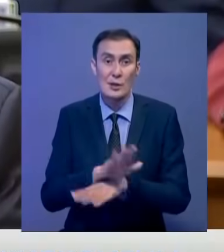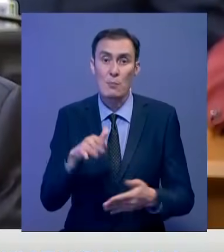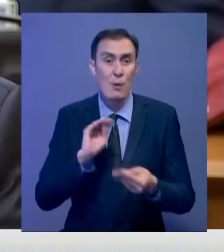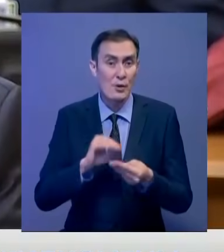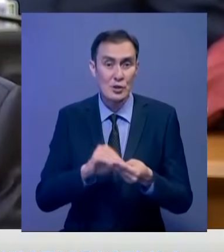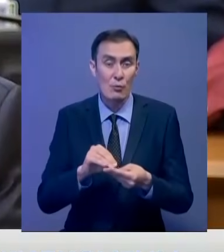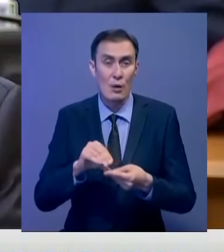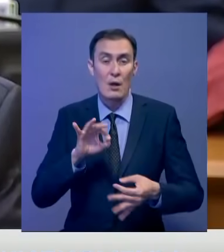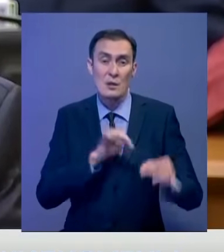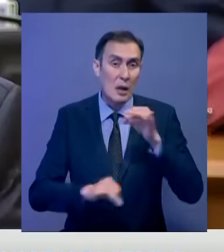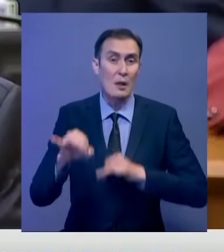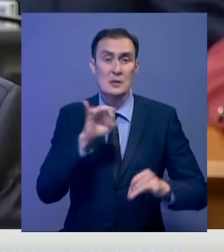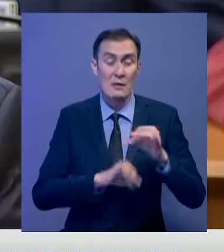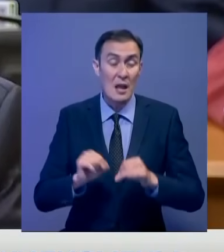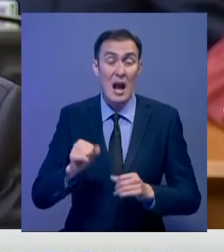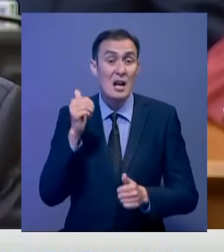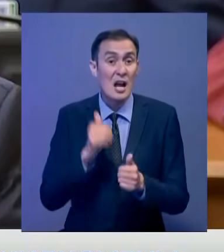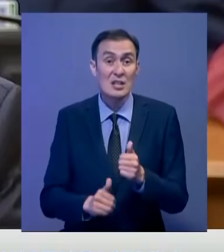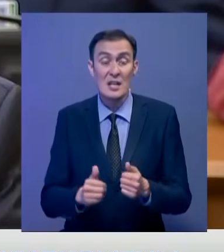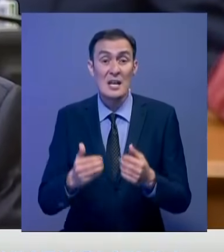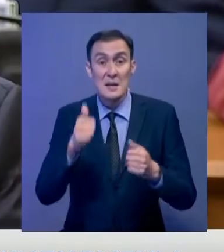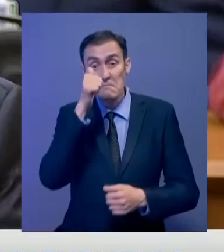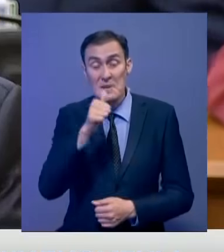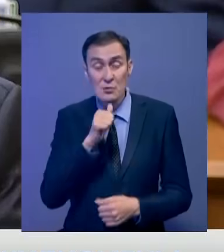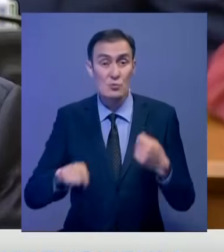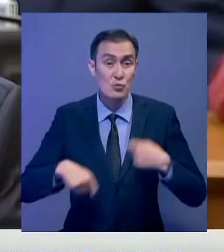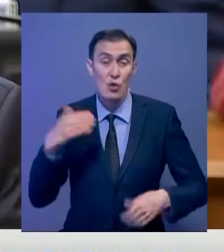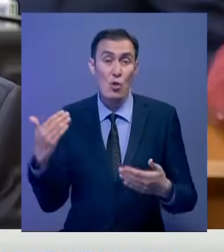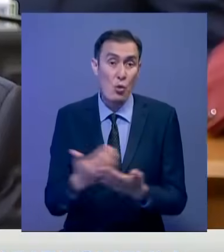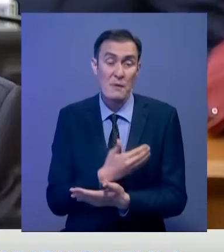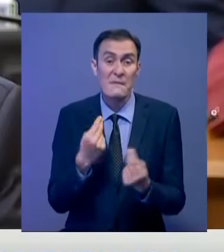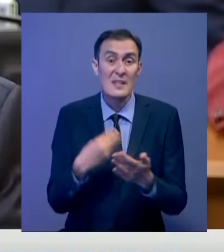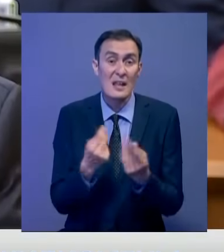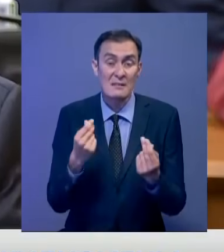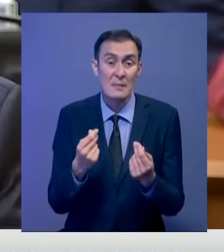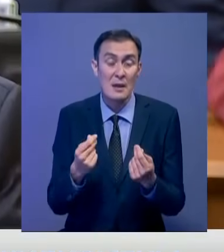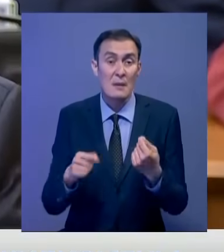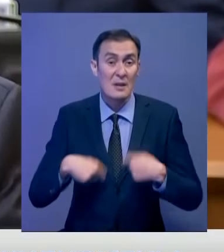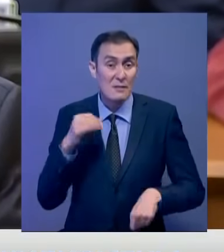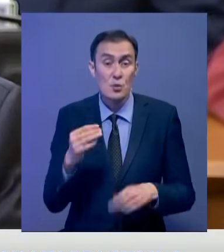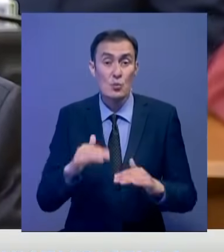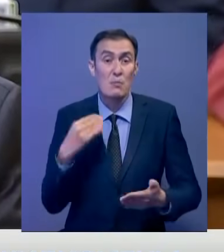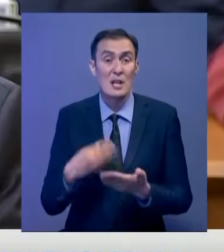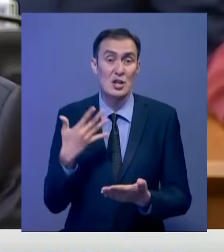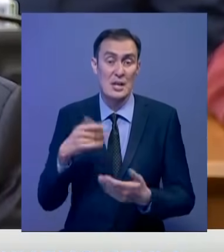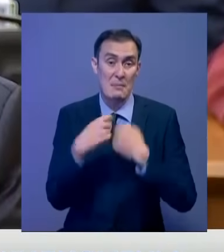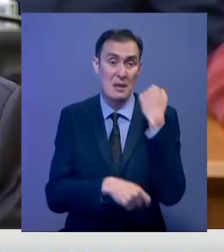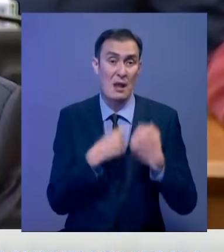проходит согласование. А для строителей каждый упущенный месяц оборачивается новыми финансовыми потерями и удорожанием.